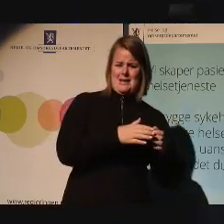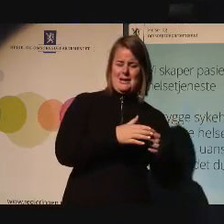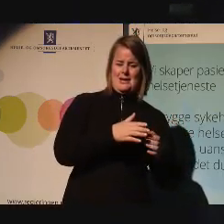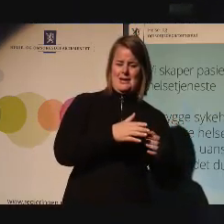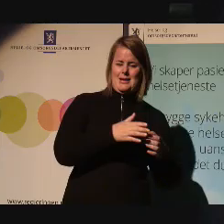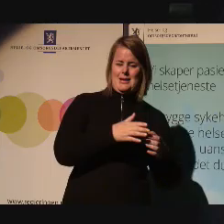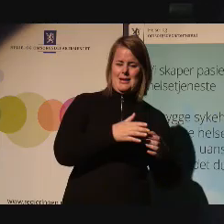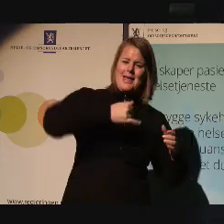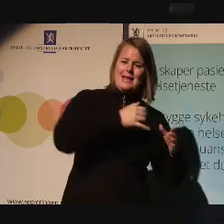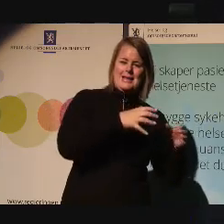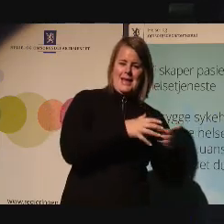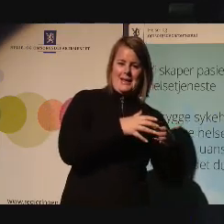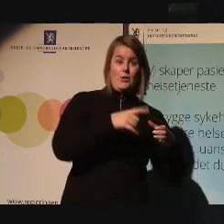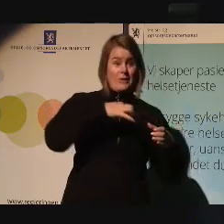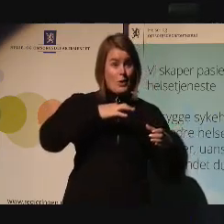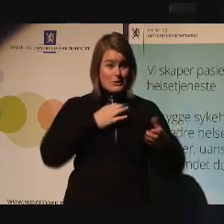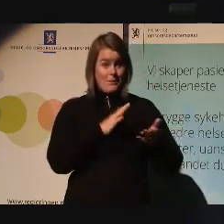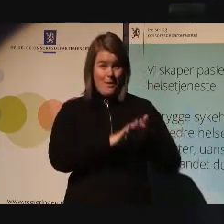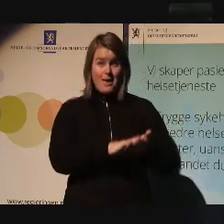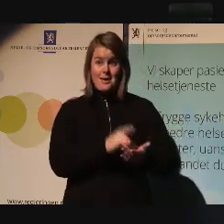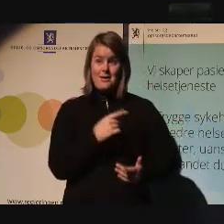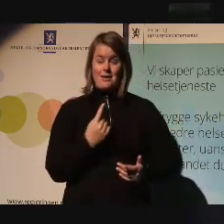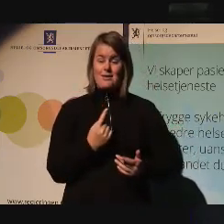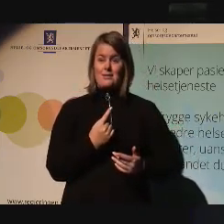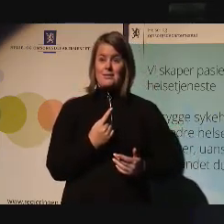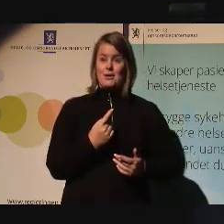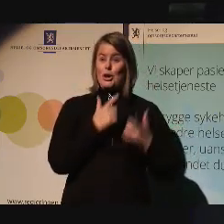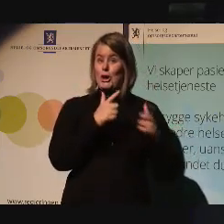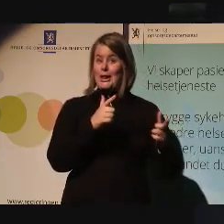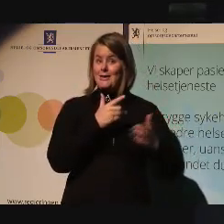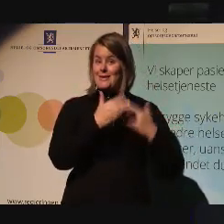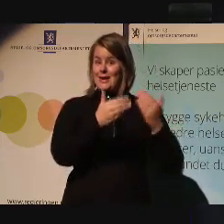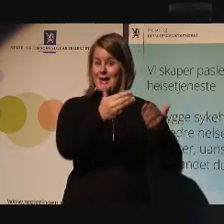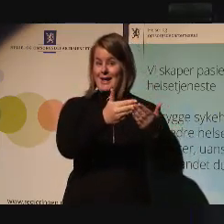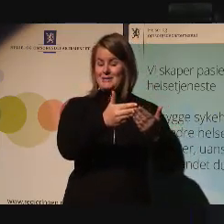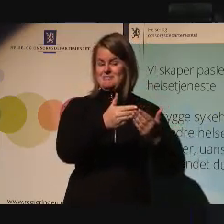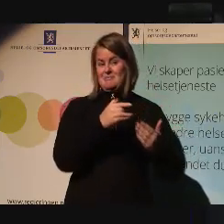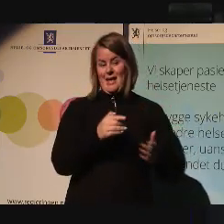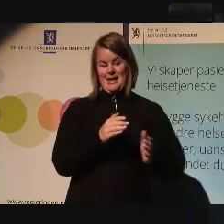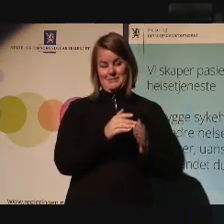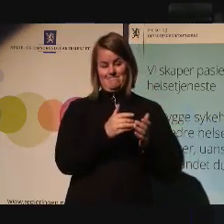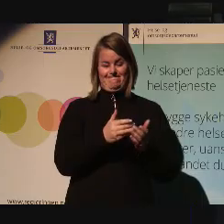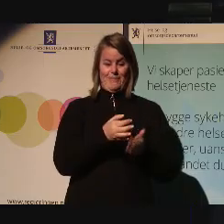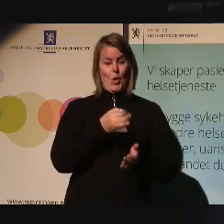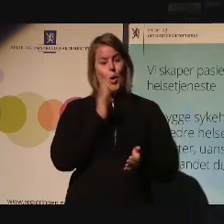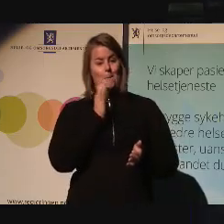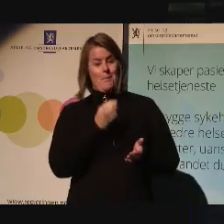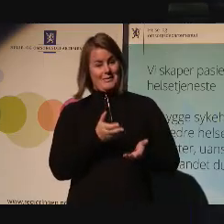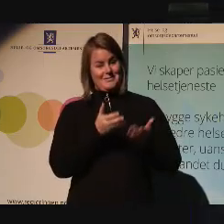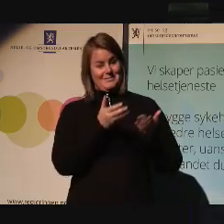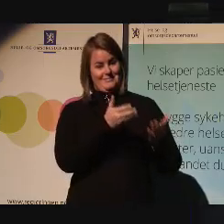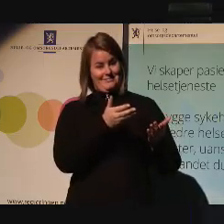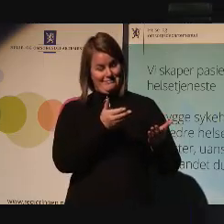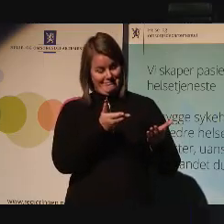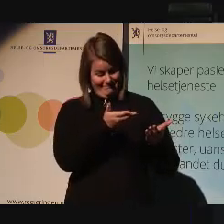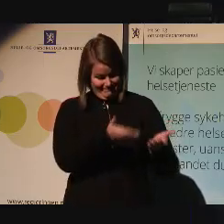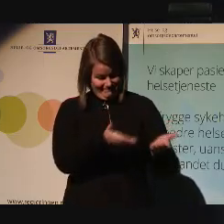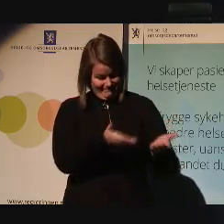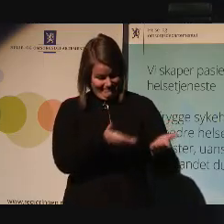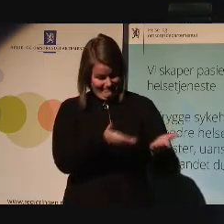Alle sammen. Så lykke til videre med det viktige arbeidet. Her har du en liten kopp som en liten anerkjennelse fra